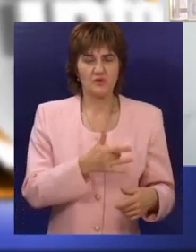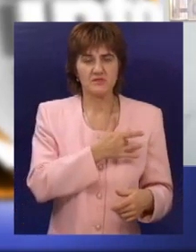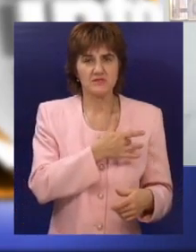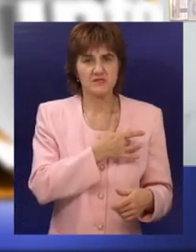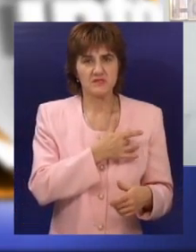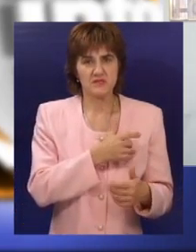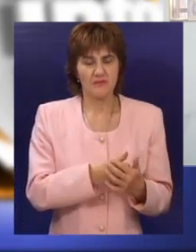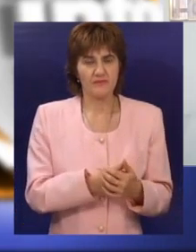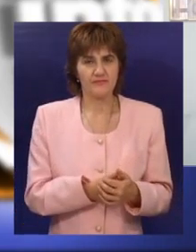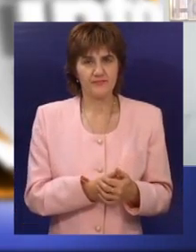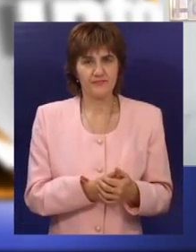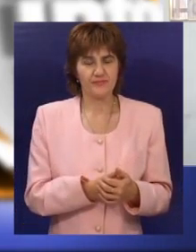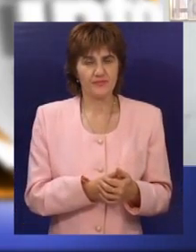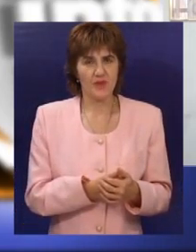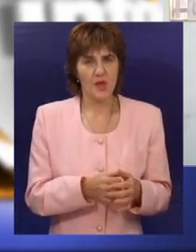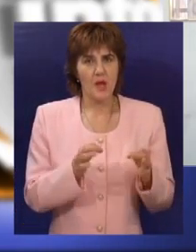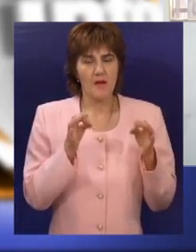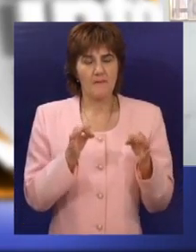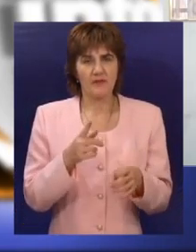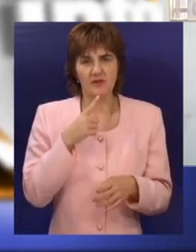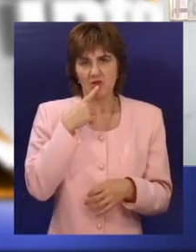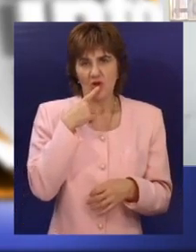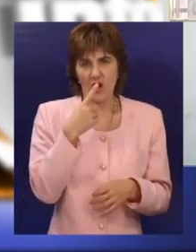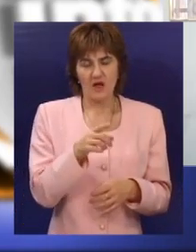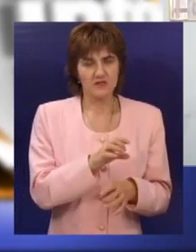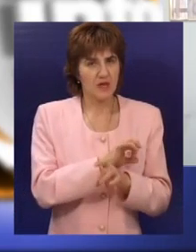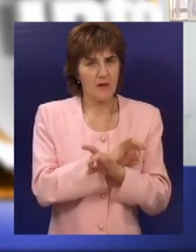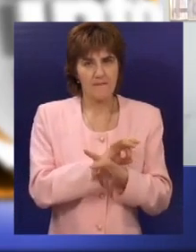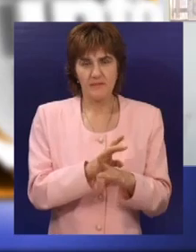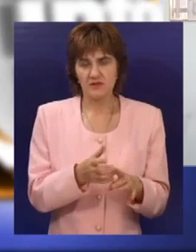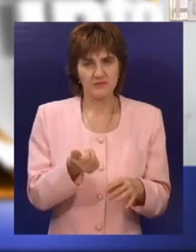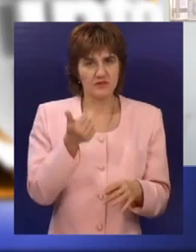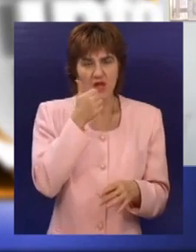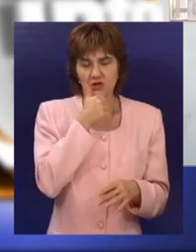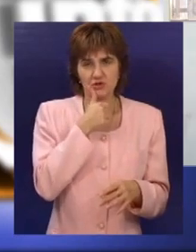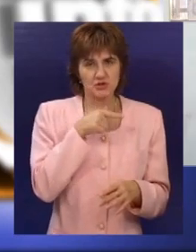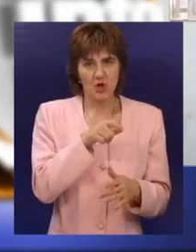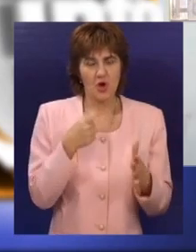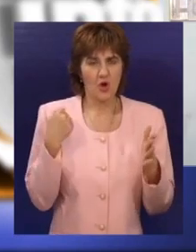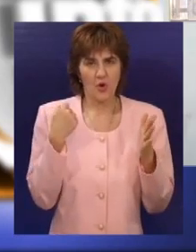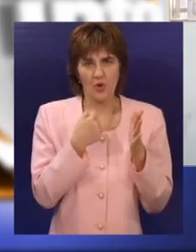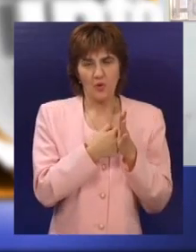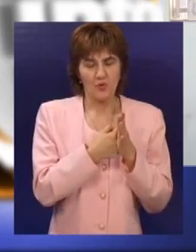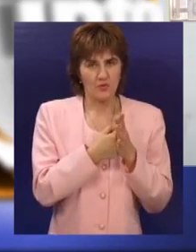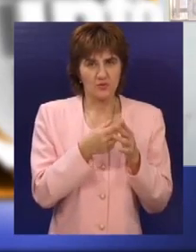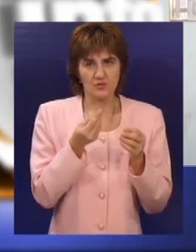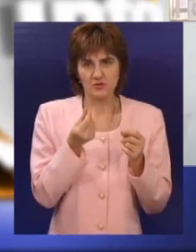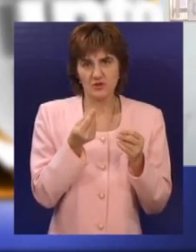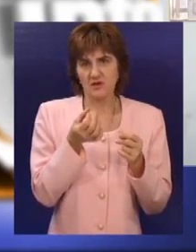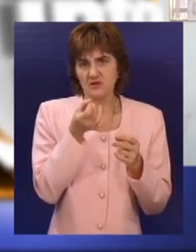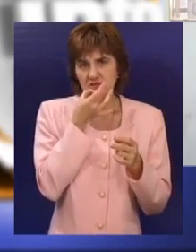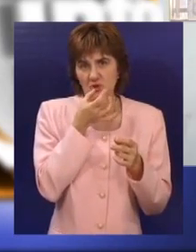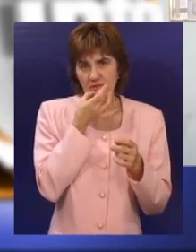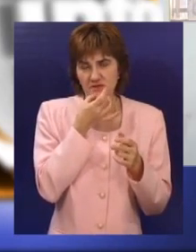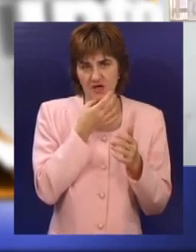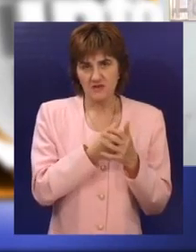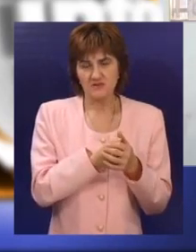na srce i bitno je naglasiti da bez obzira na šta utiče određena